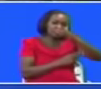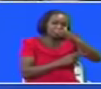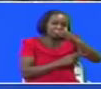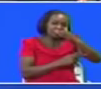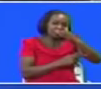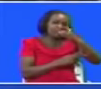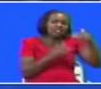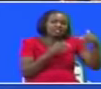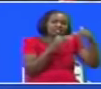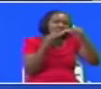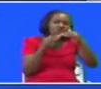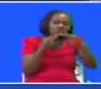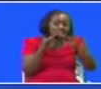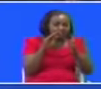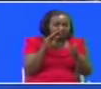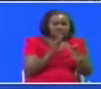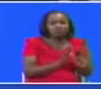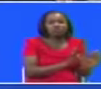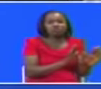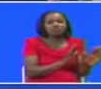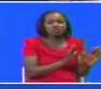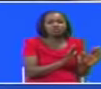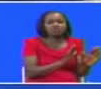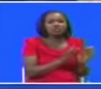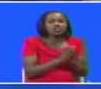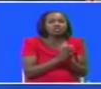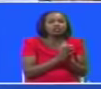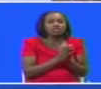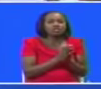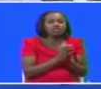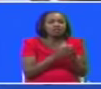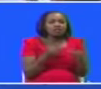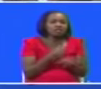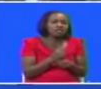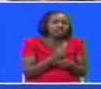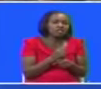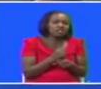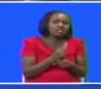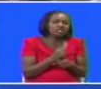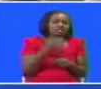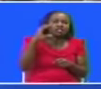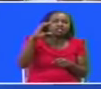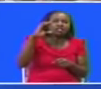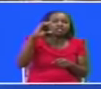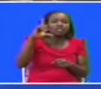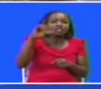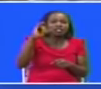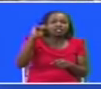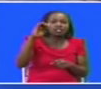kiwango kimebakia. Kwa hivyo pamoja na mambo za kutengeneza clinics au hospitali,